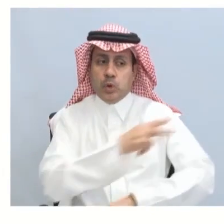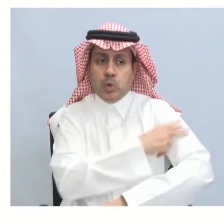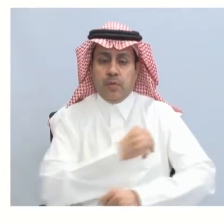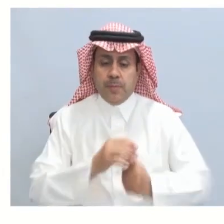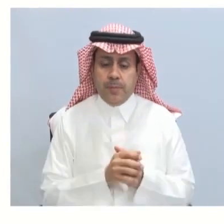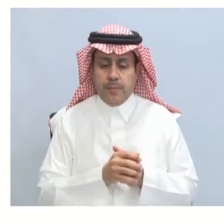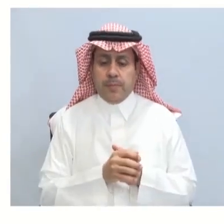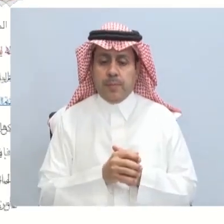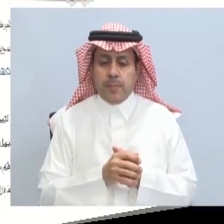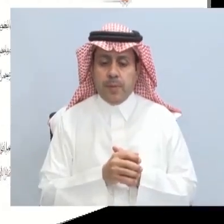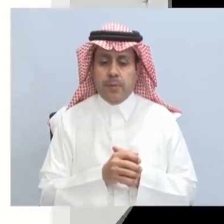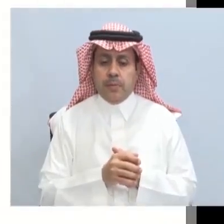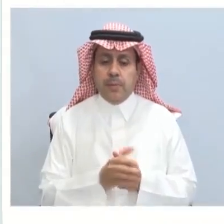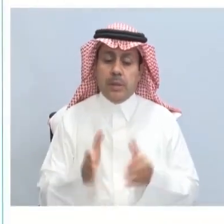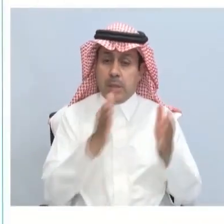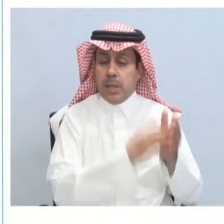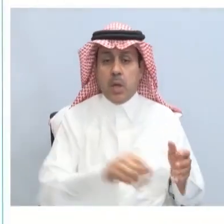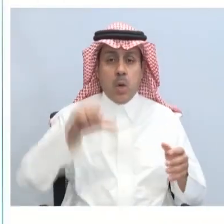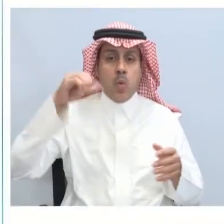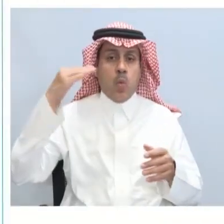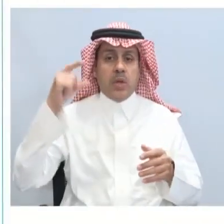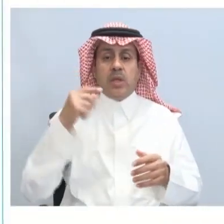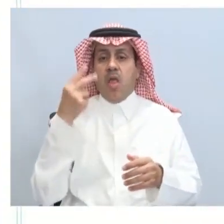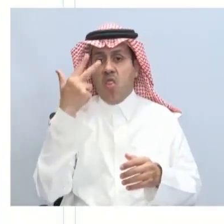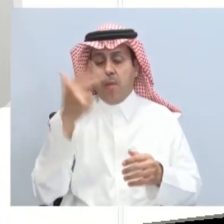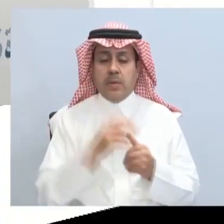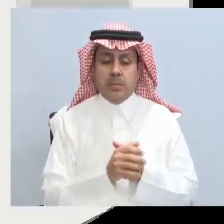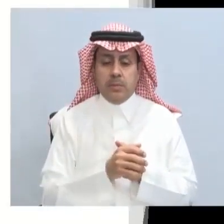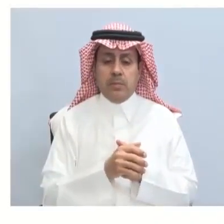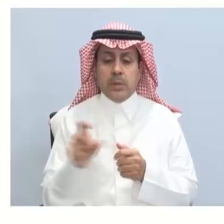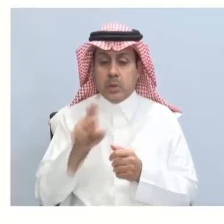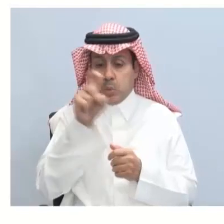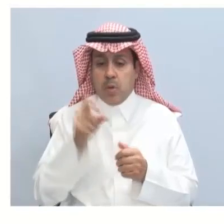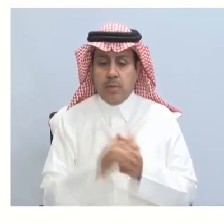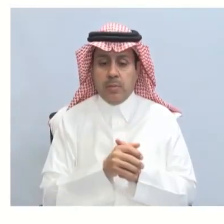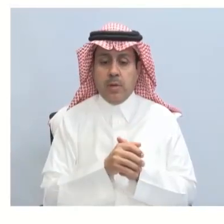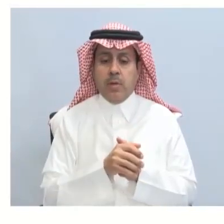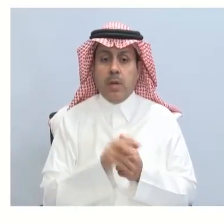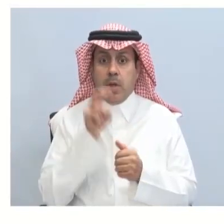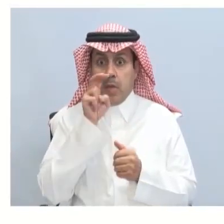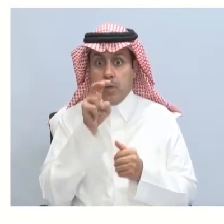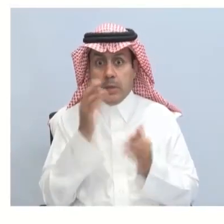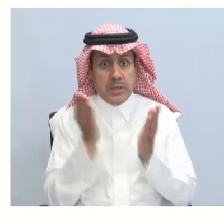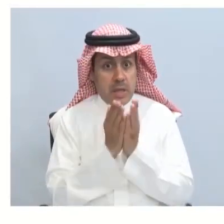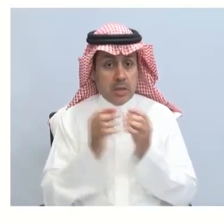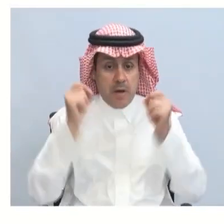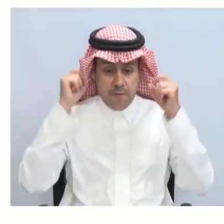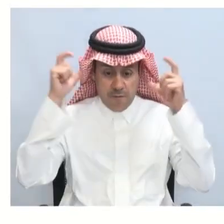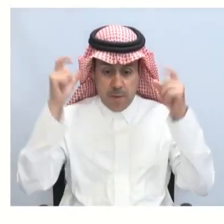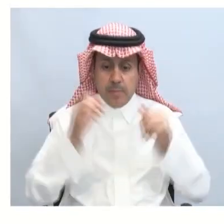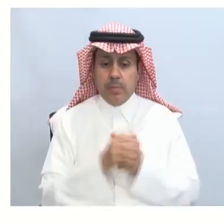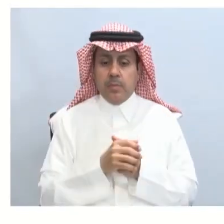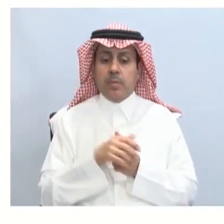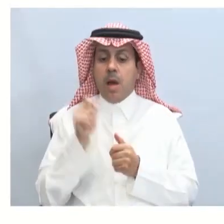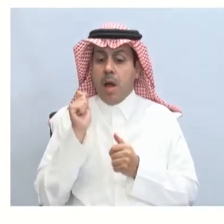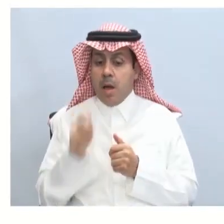ناتي ايها الطلاب بعد هذا الى الوحده الثامنه والسؤال الذي معنا على ضوء الدراسه ايها الطلاب والطالبات